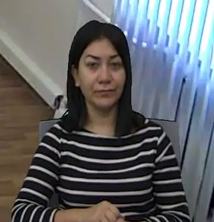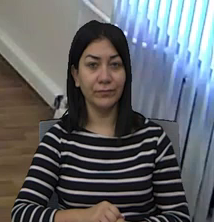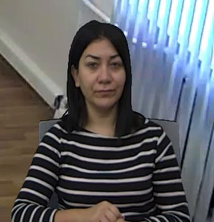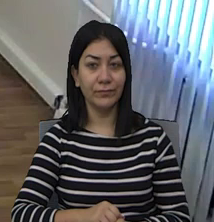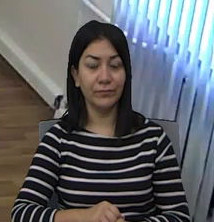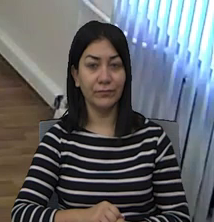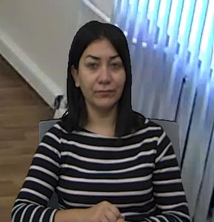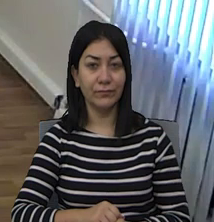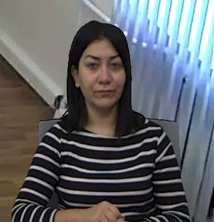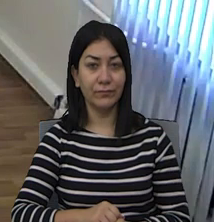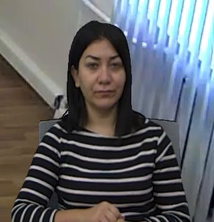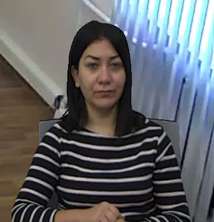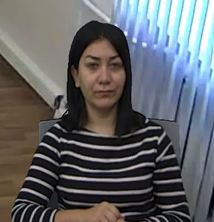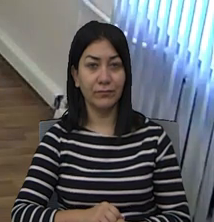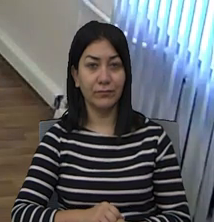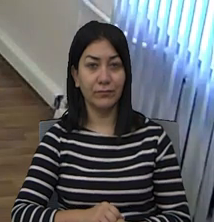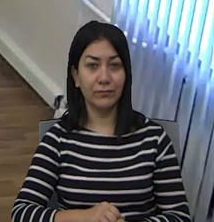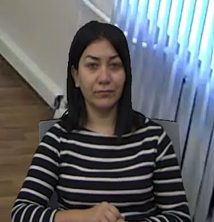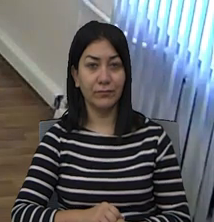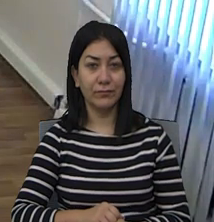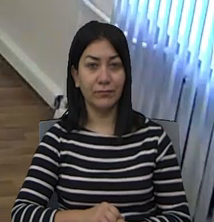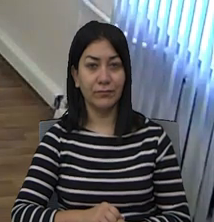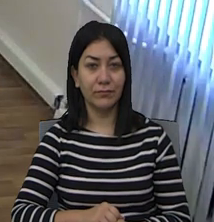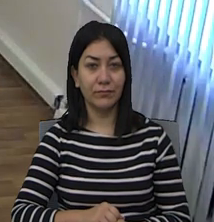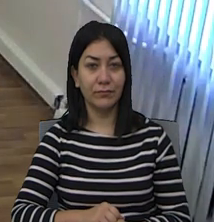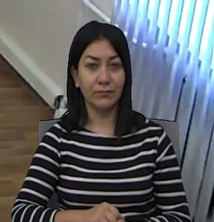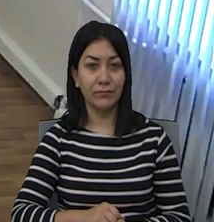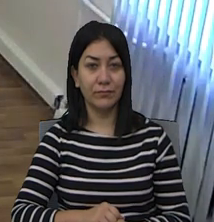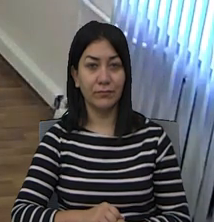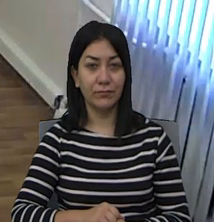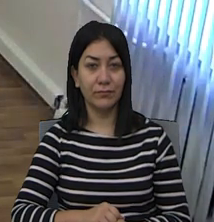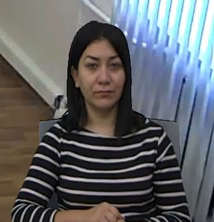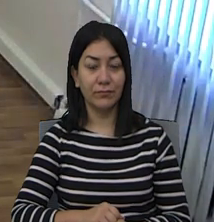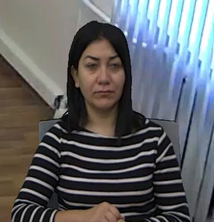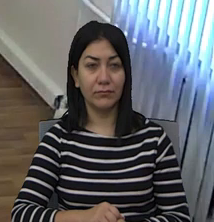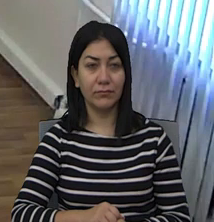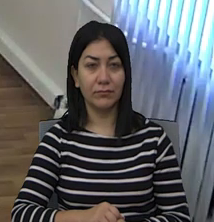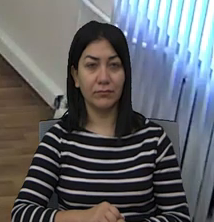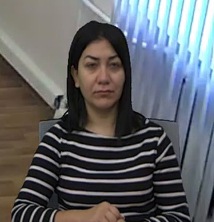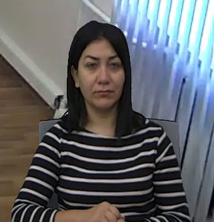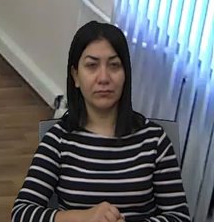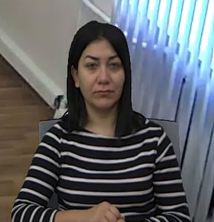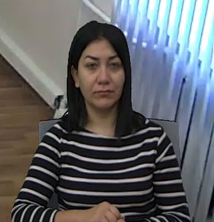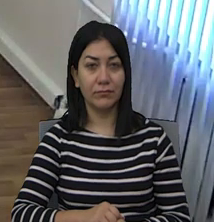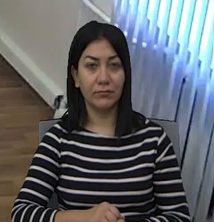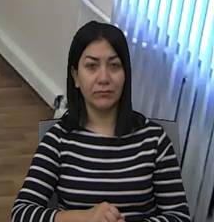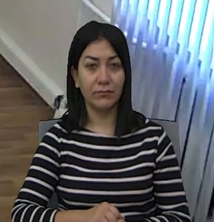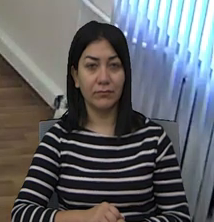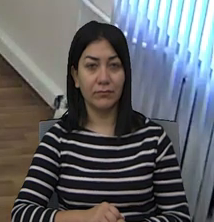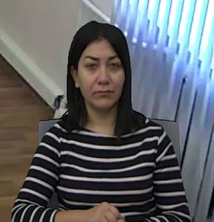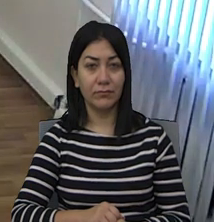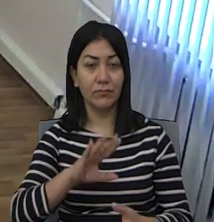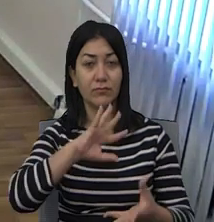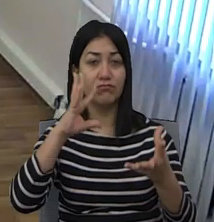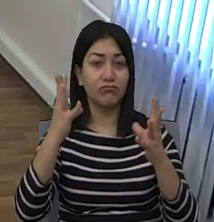democratic process, and I'm really proud that the UK is providing our own support to this initiative.